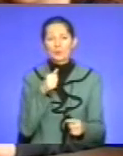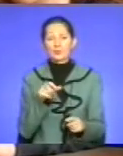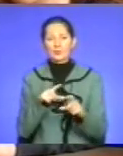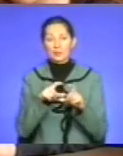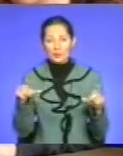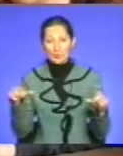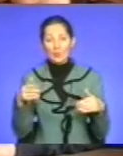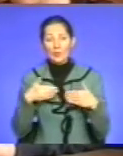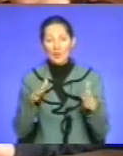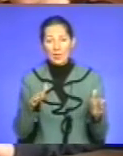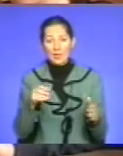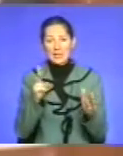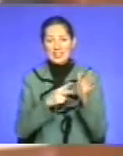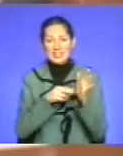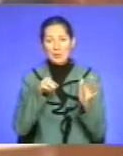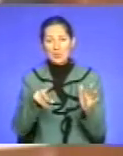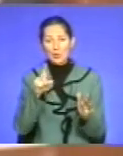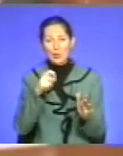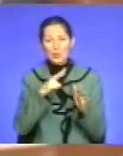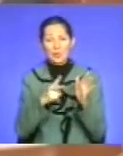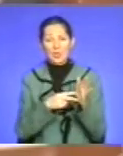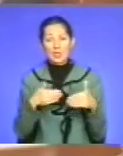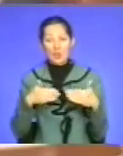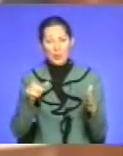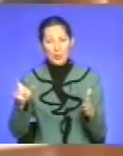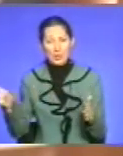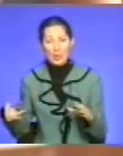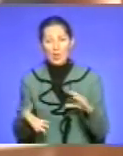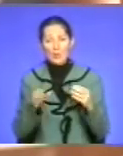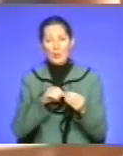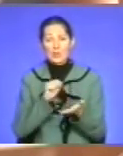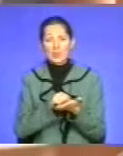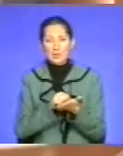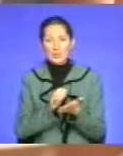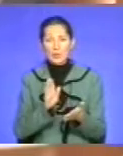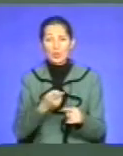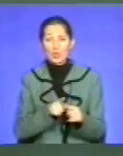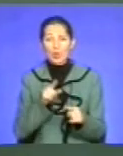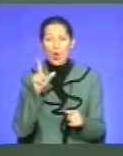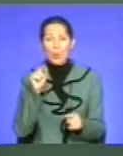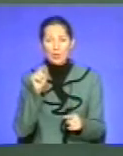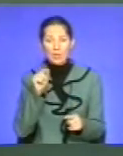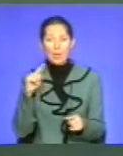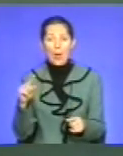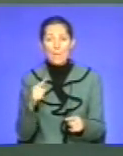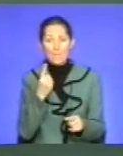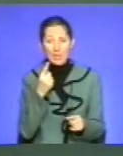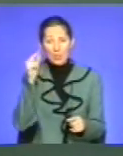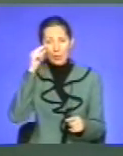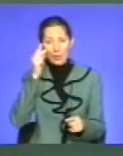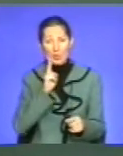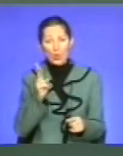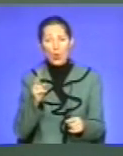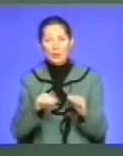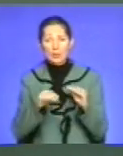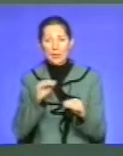вийдуть 7117 випускників. Підсумкова атестація розпочнеться цього понеділка. Першим предметом, з якого